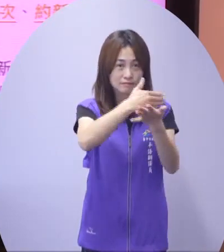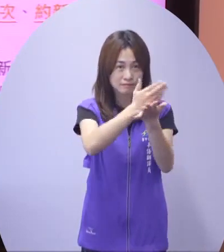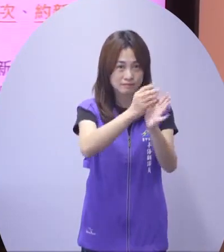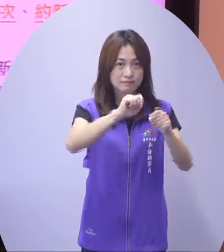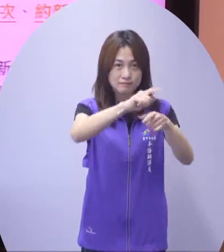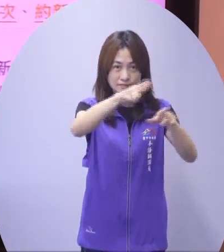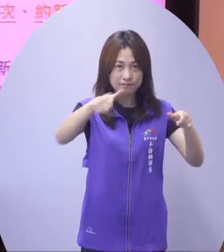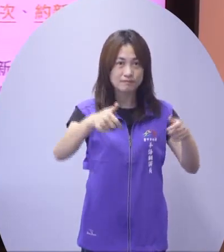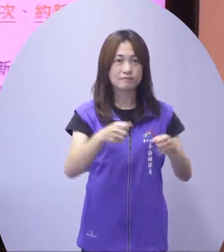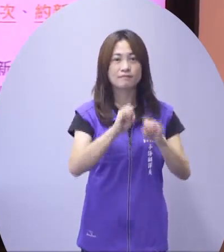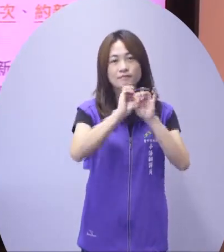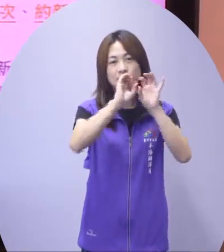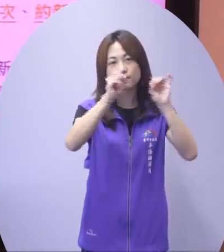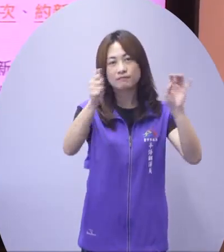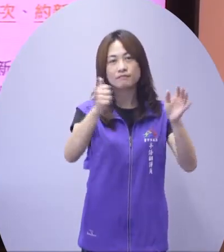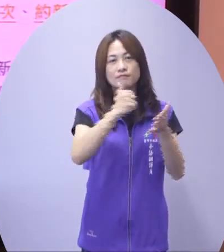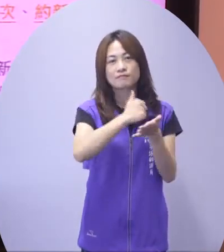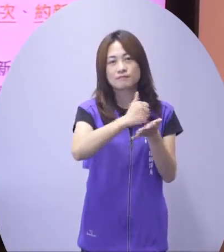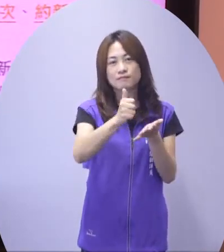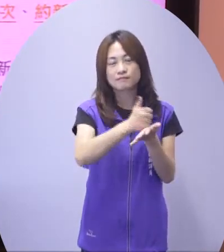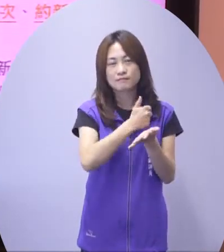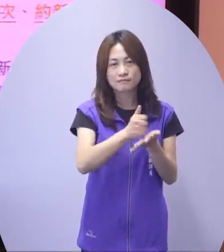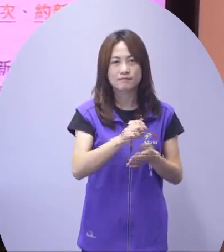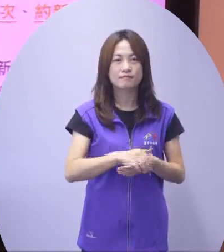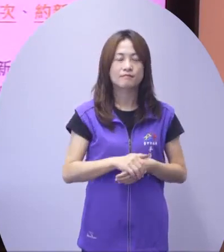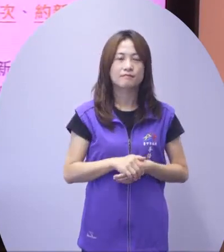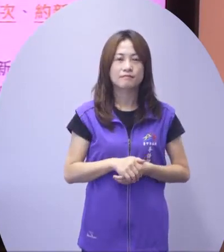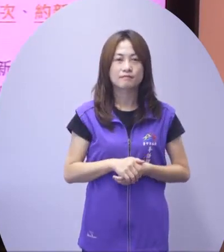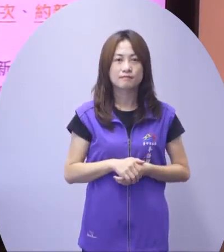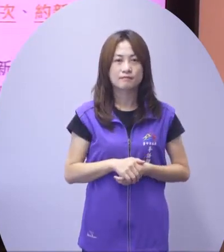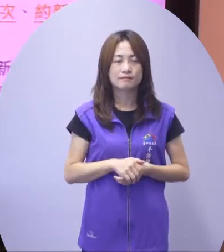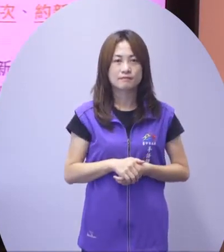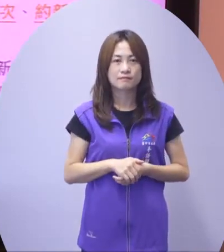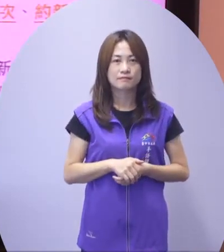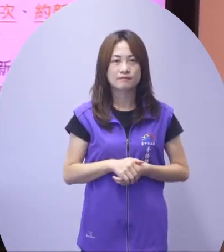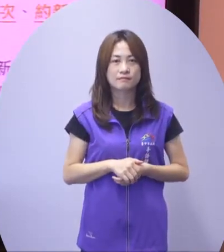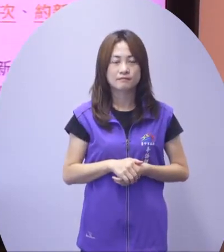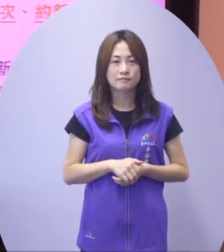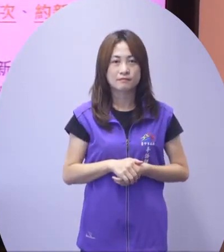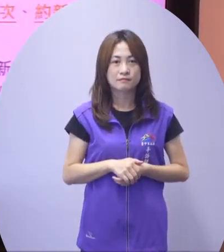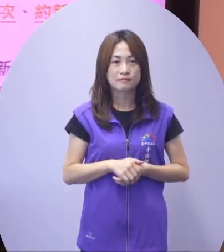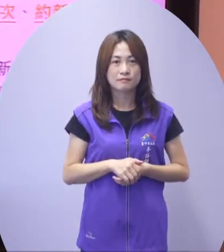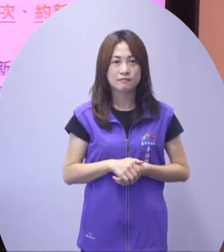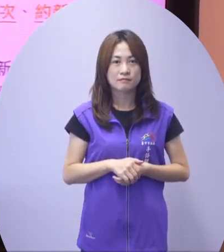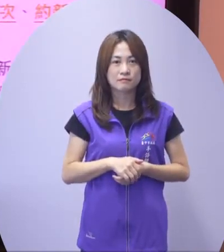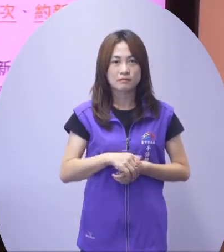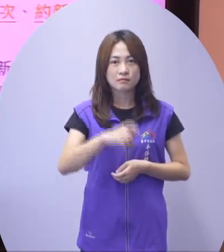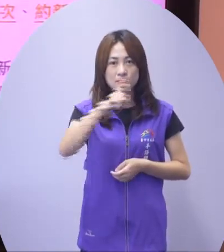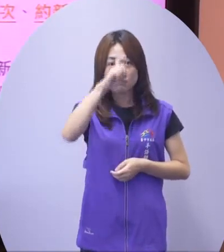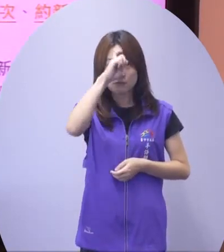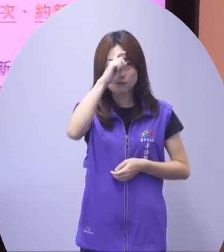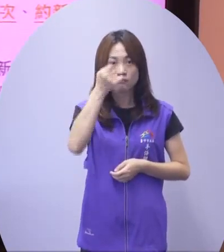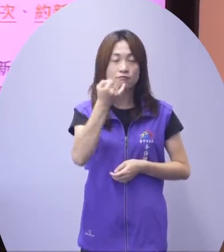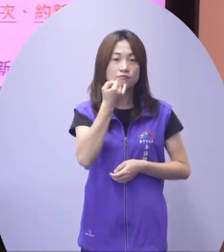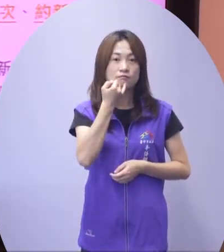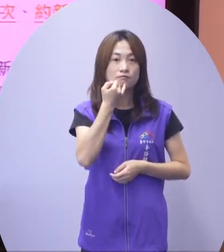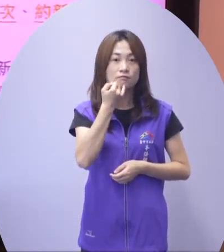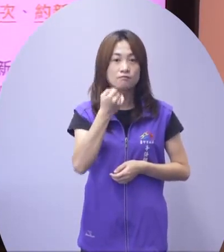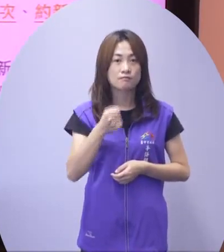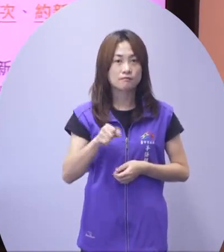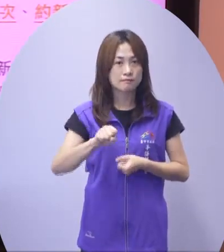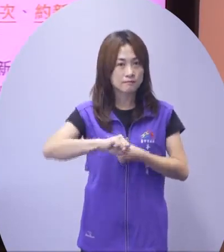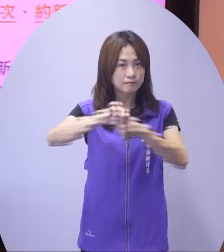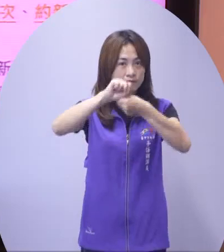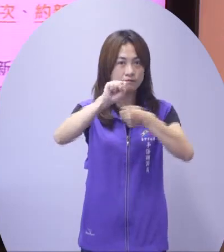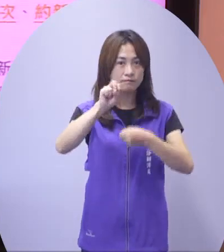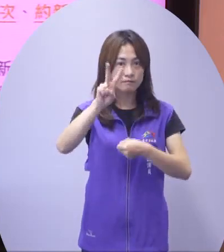闲观光等等，来增加本市的多元观光魅力。那么预期效益的部分呢，希望能够创造大约